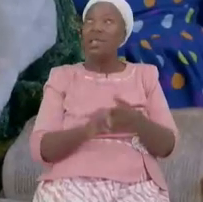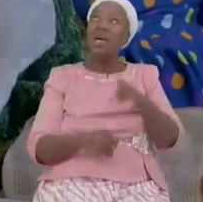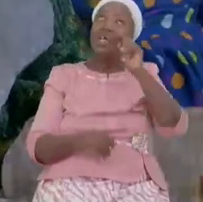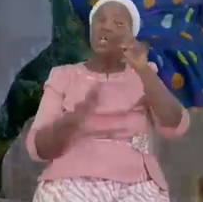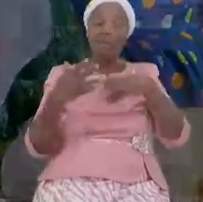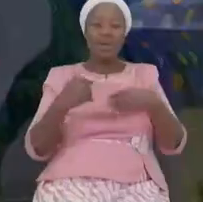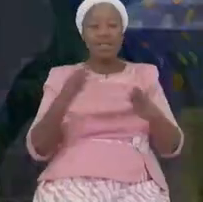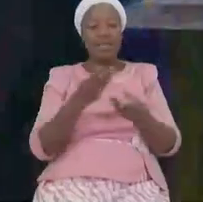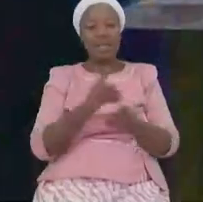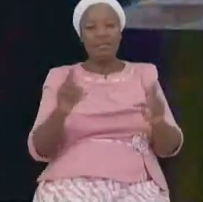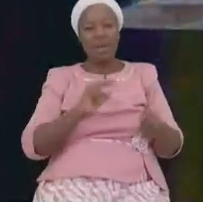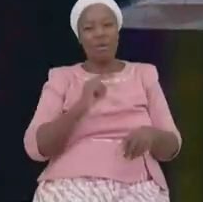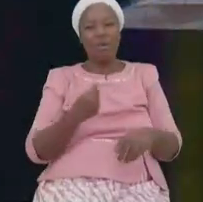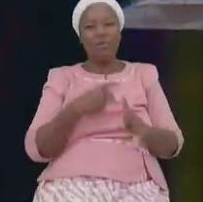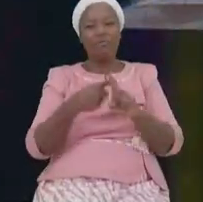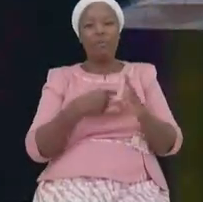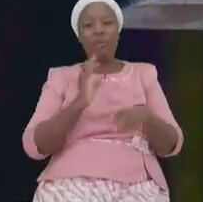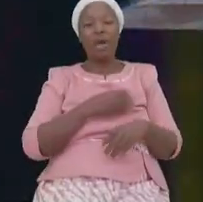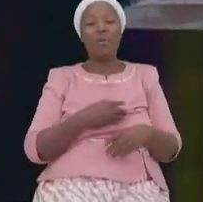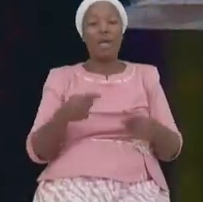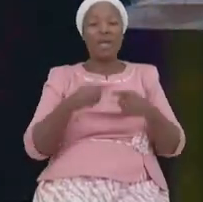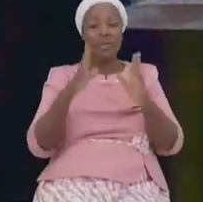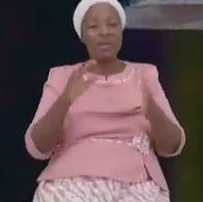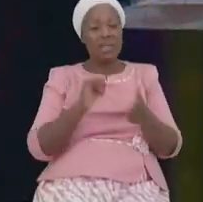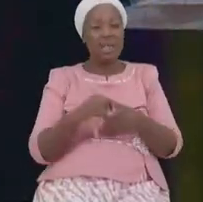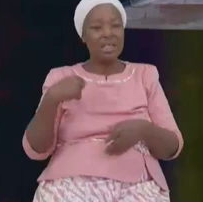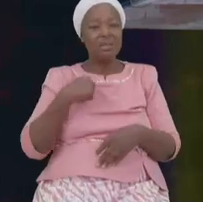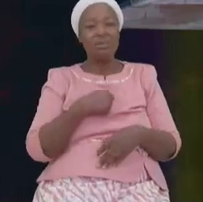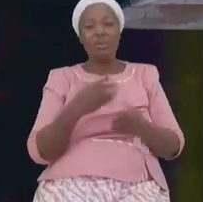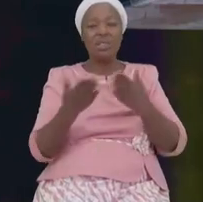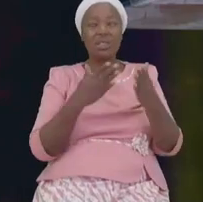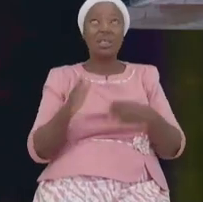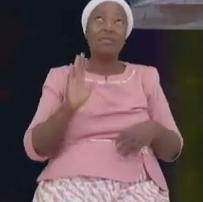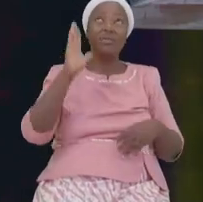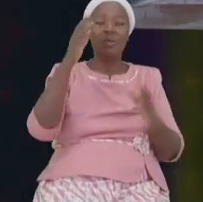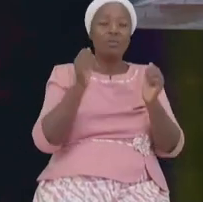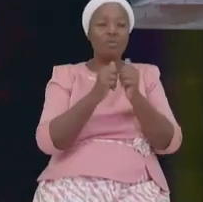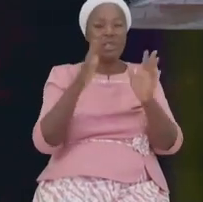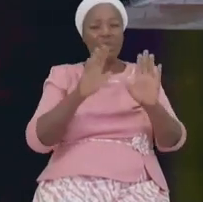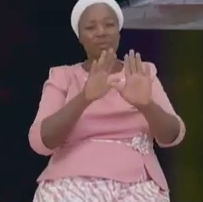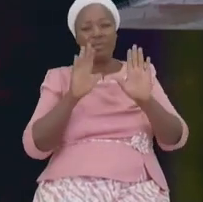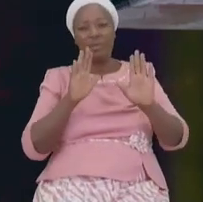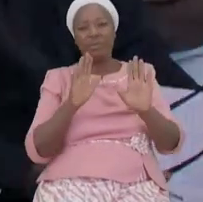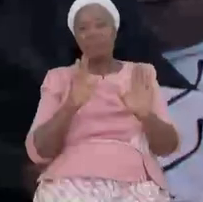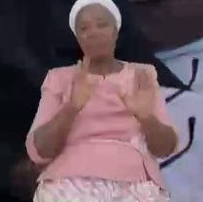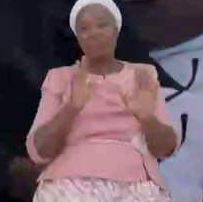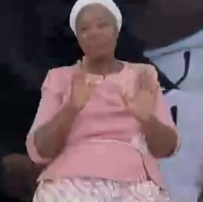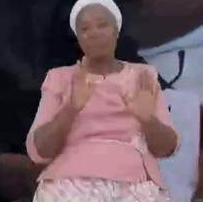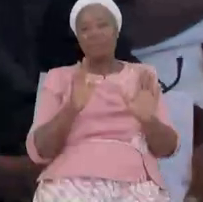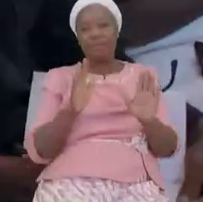délivrer de nos ennemis, afin de le servir sans crainte. Quelqu'un,